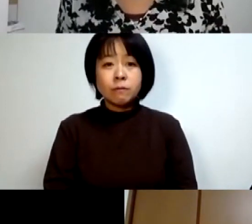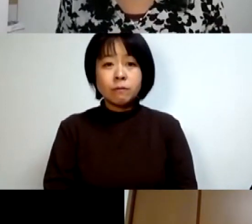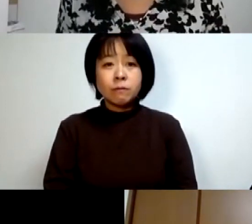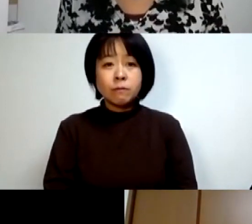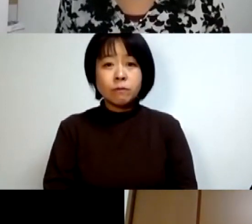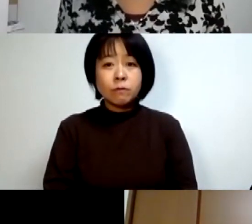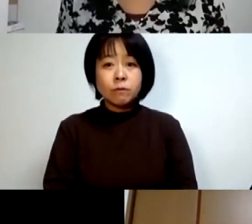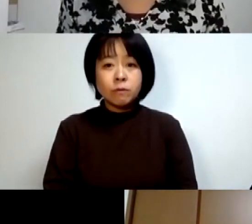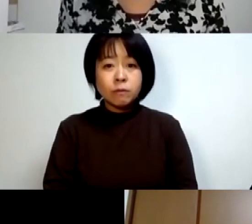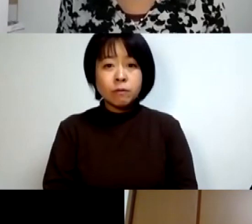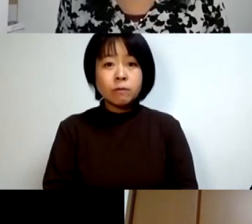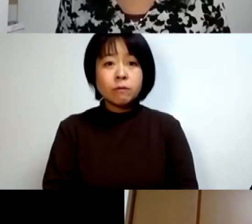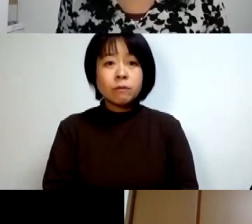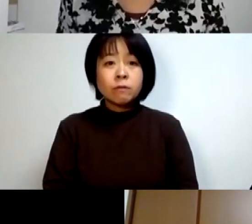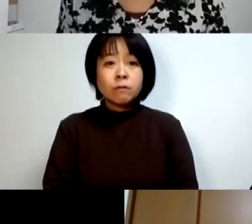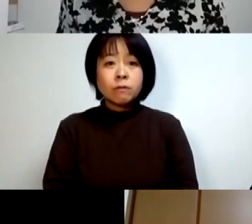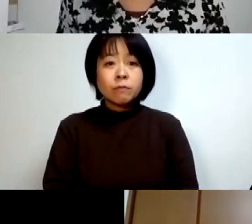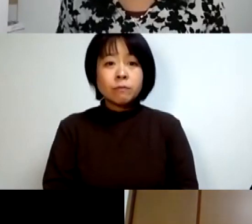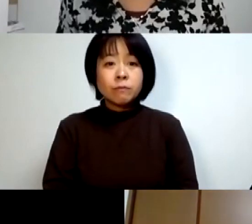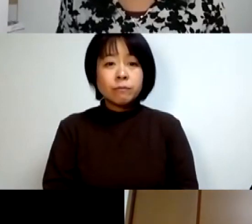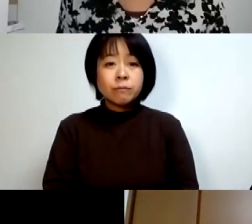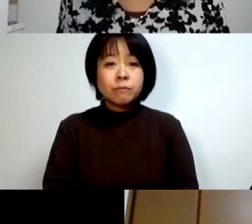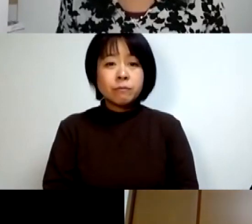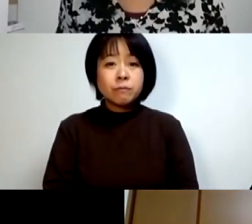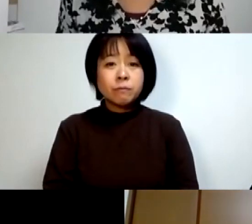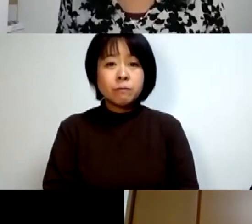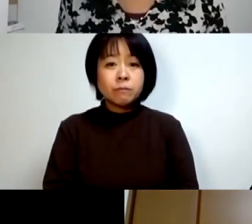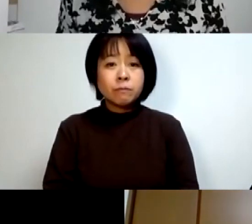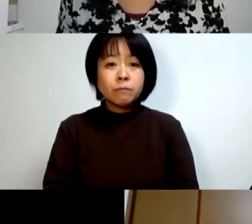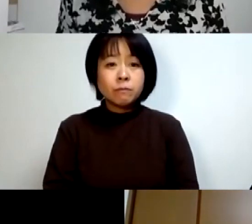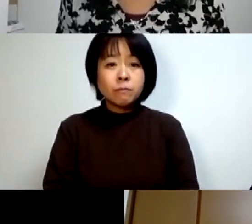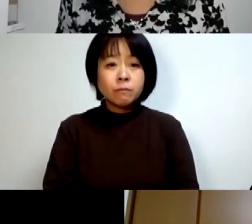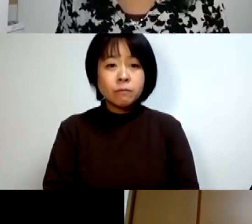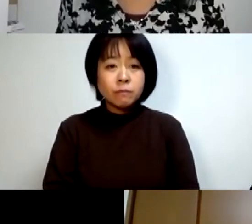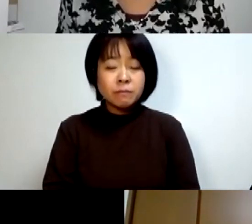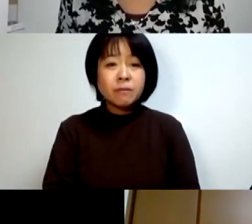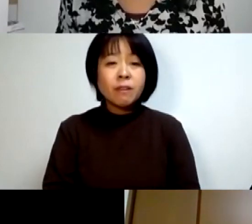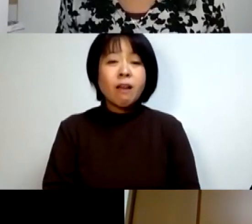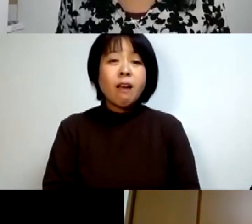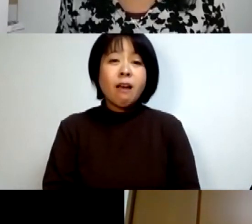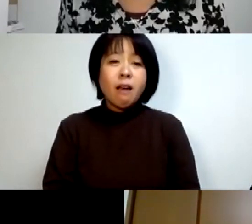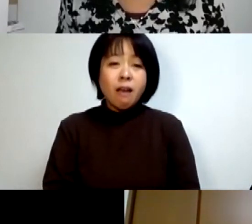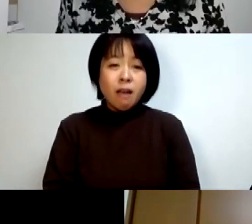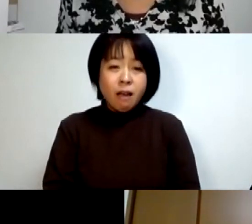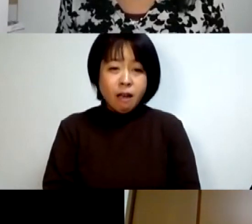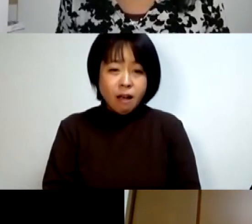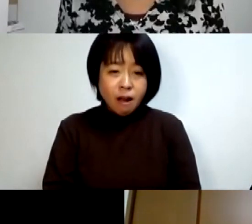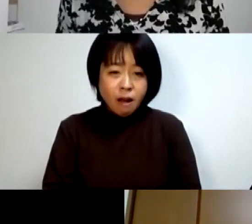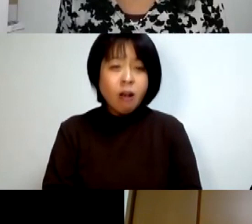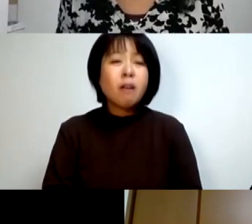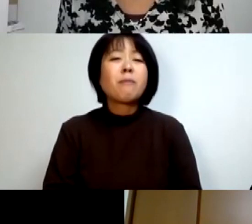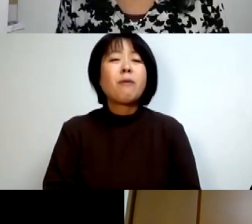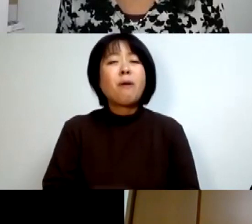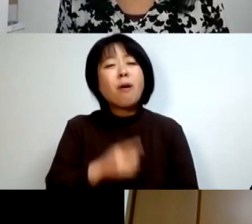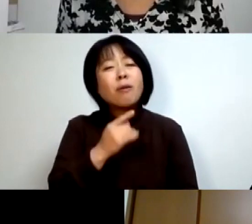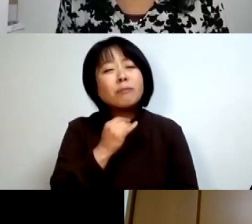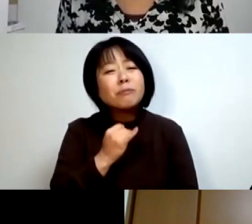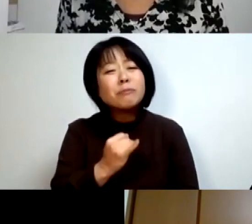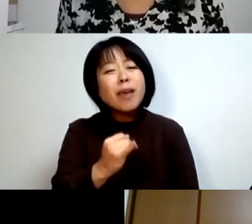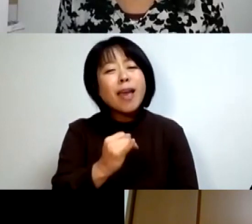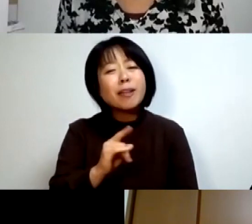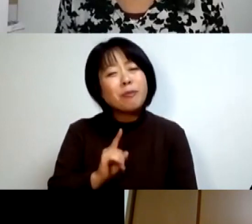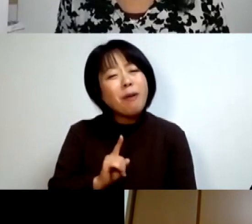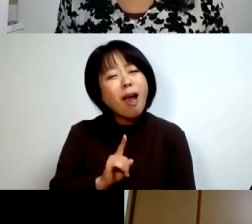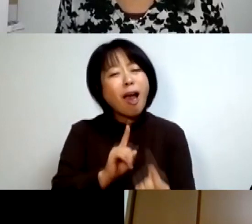お父ちゃん？ どうはもう二度と お前の前